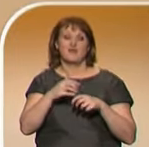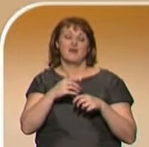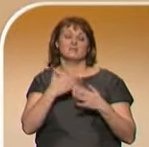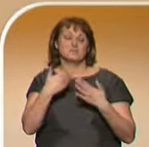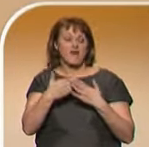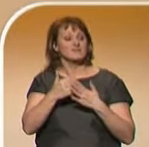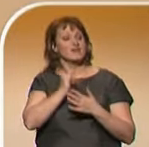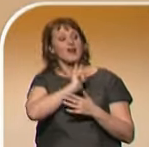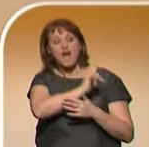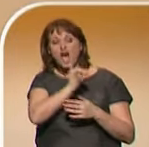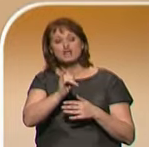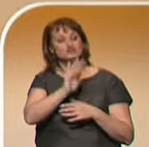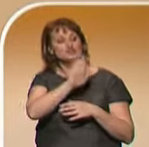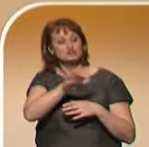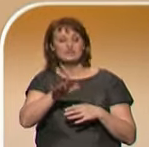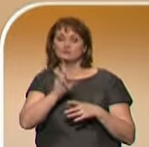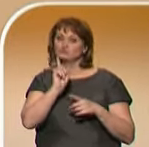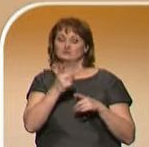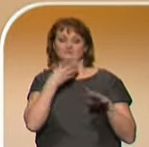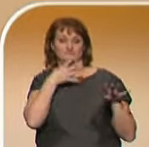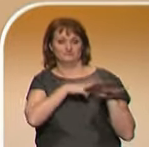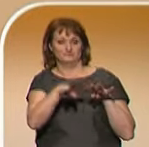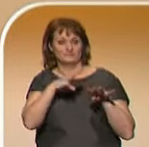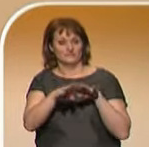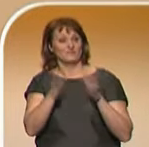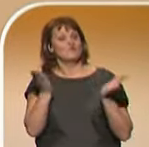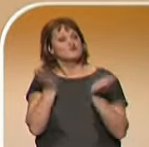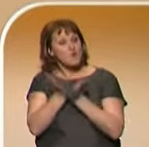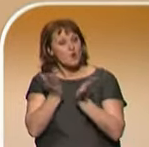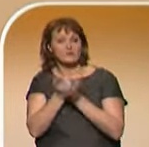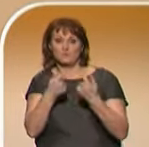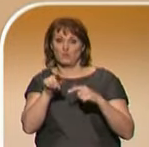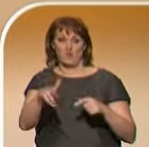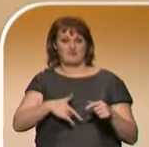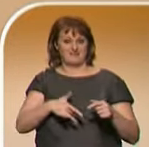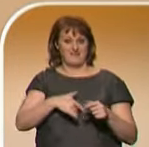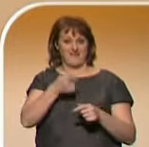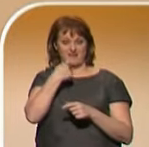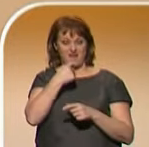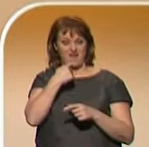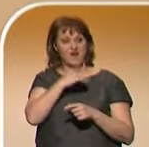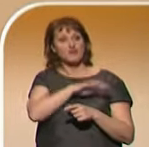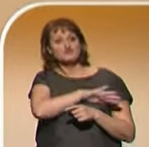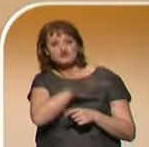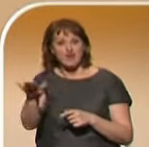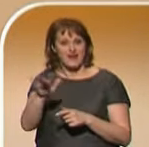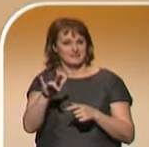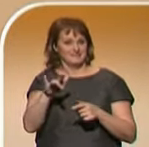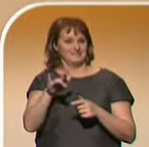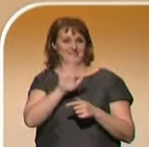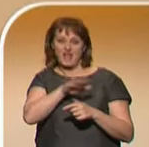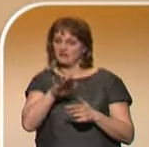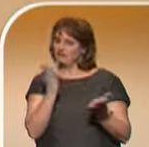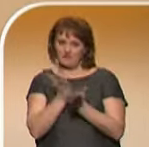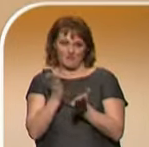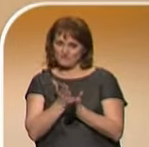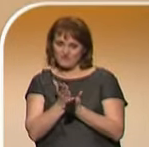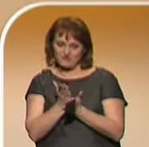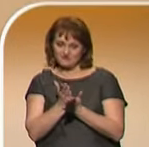dítě musí být velmi speciálně prověřeno, jestli je vhodným kandidátem nebo ne. Zdaleka všechny děti se na tu dietu prostě